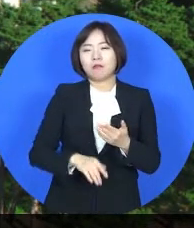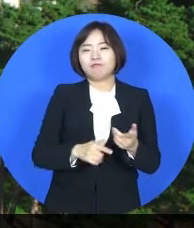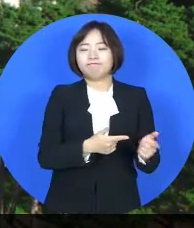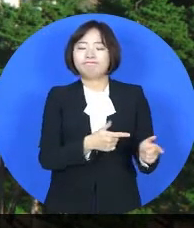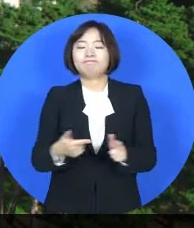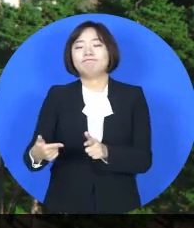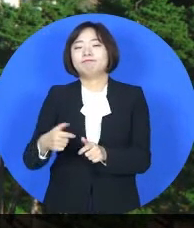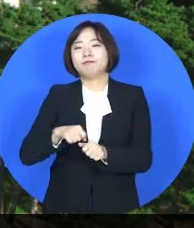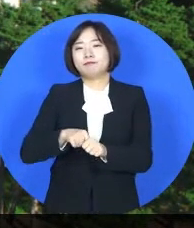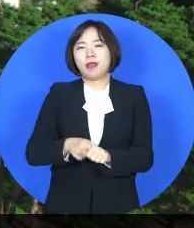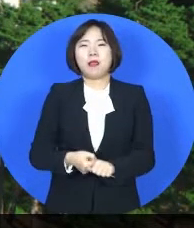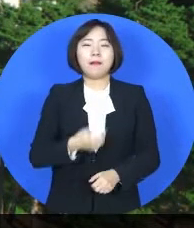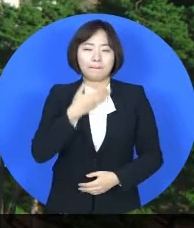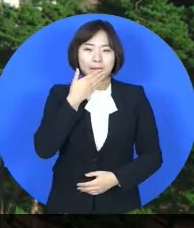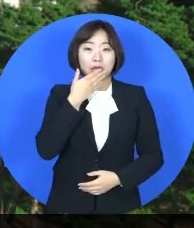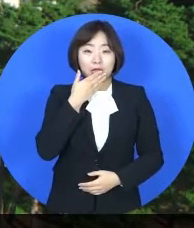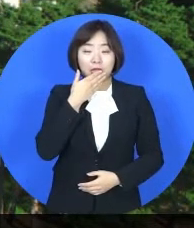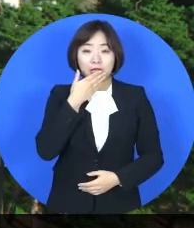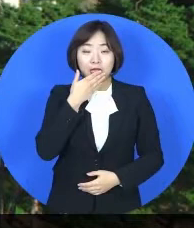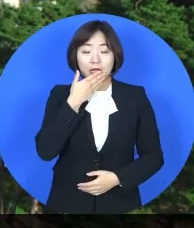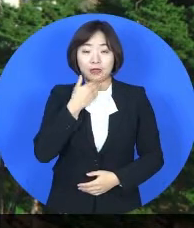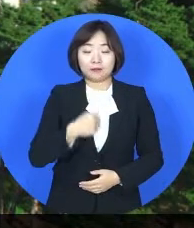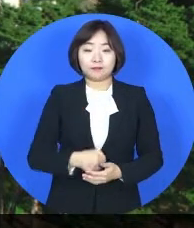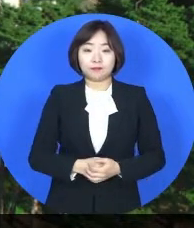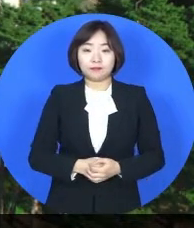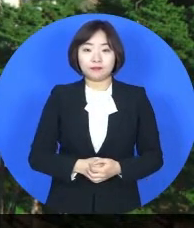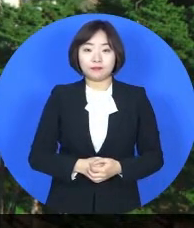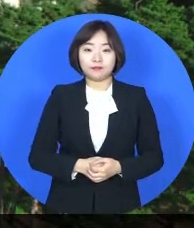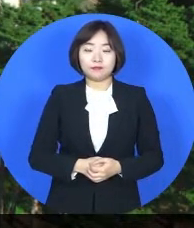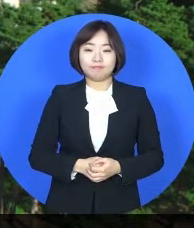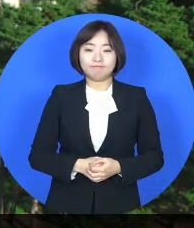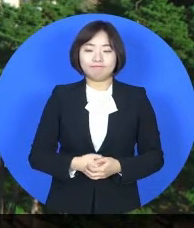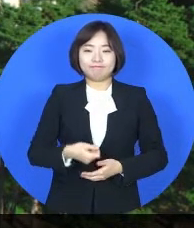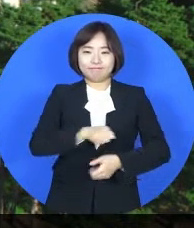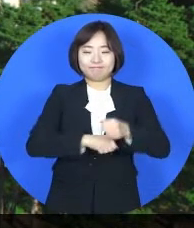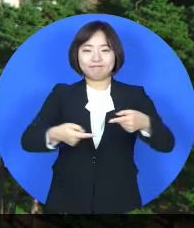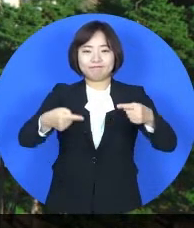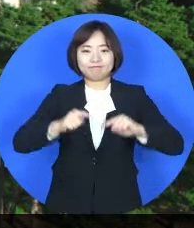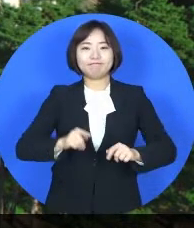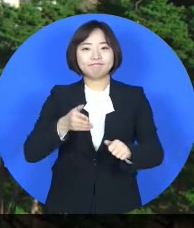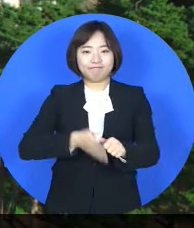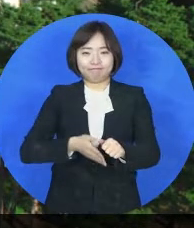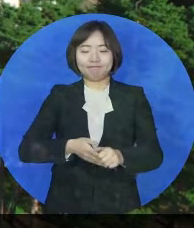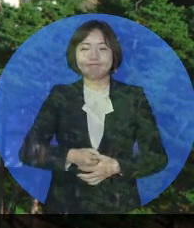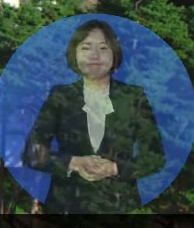따라 행정처분을 받을 수 있다고 하니까요. 대상자 여러분의 적극적인 참여 바랍니다.